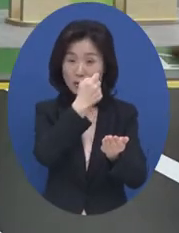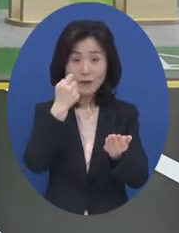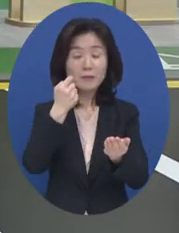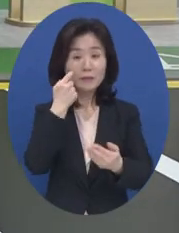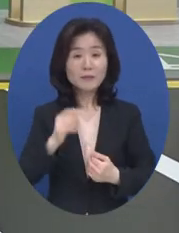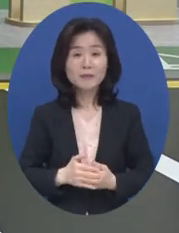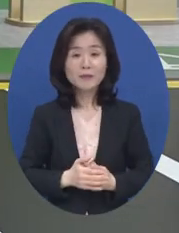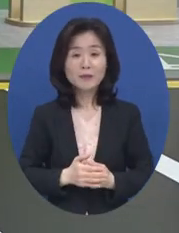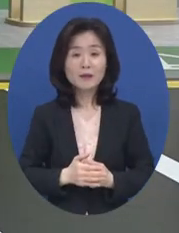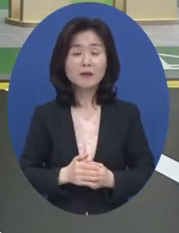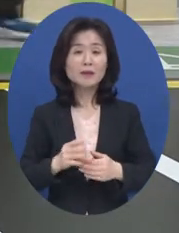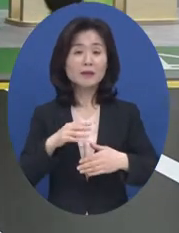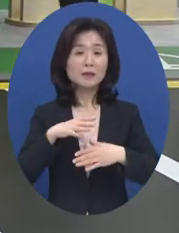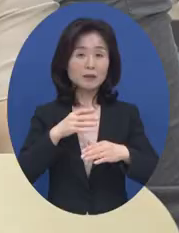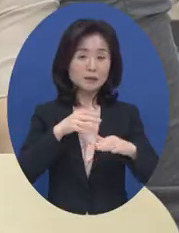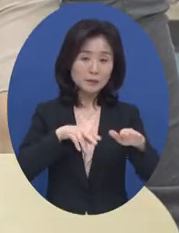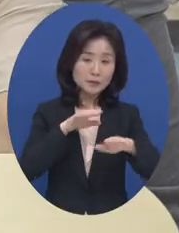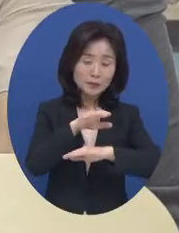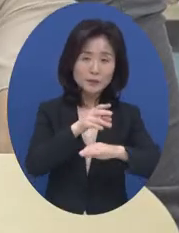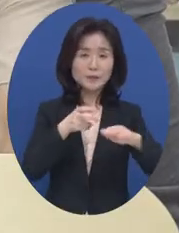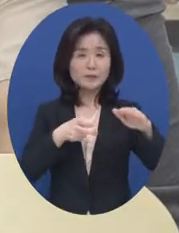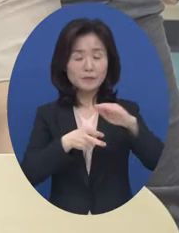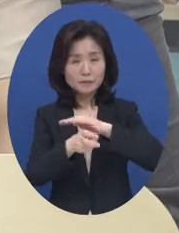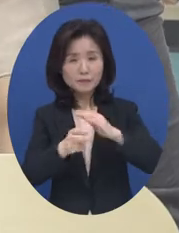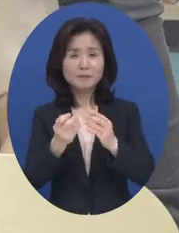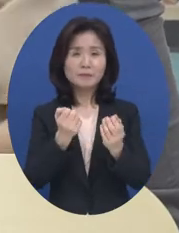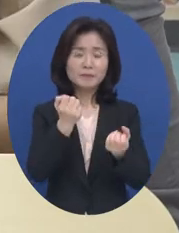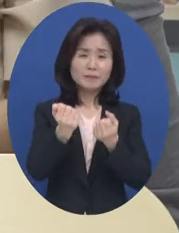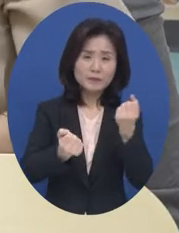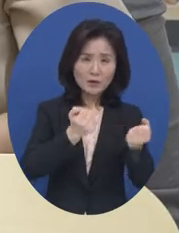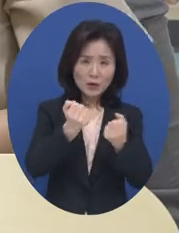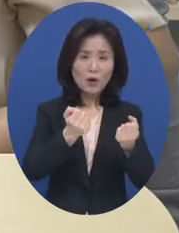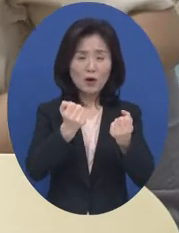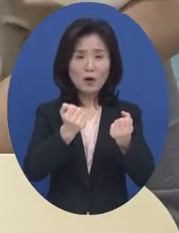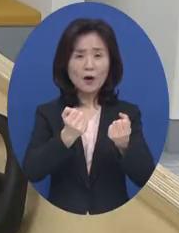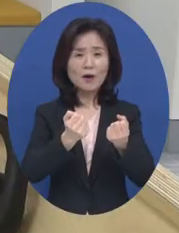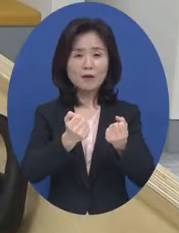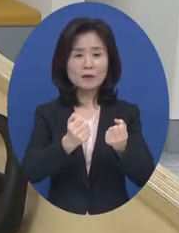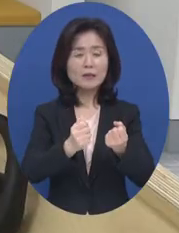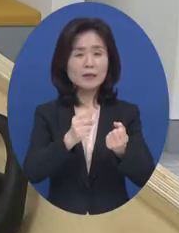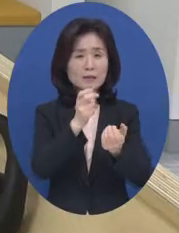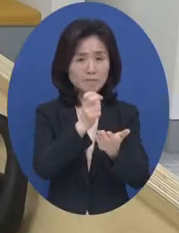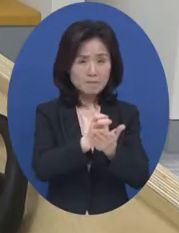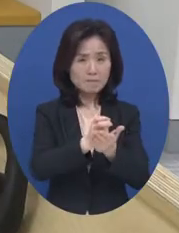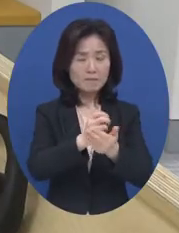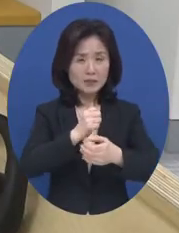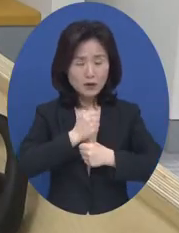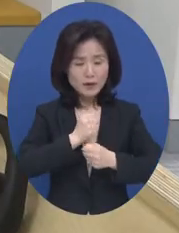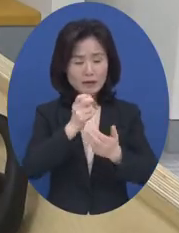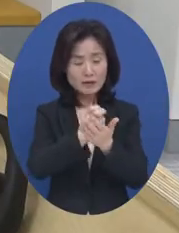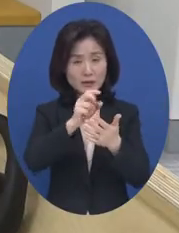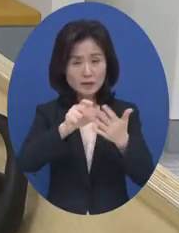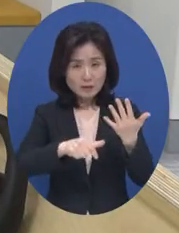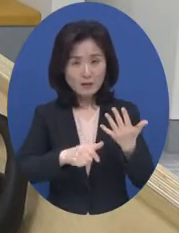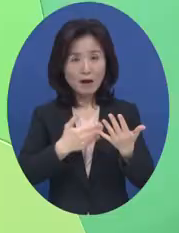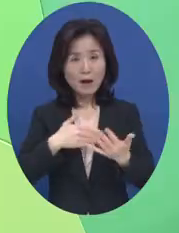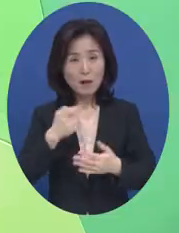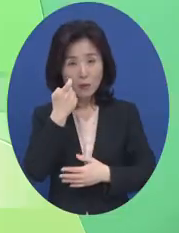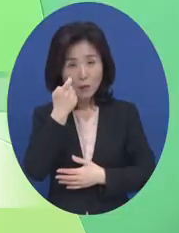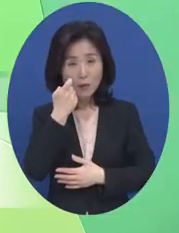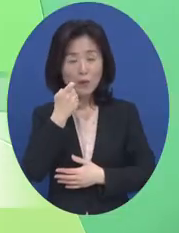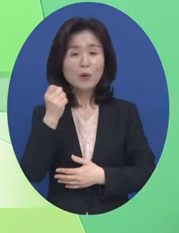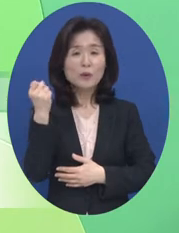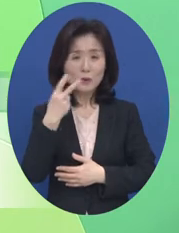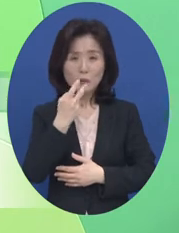대중 교통 안전 체험 코너 에서는 자동차와 지하철 자전거 등 이동수단 * 약속을 알아보고 직접 해 봅니다 2